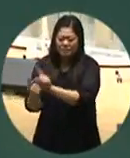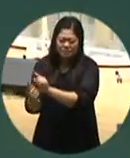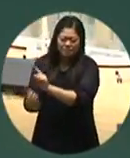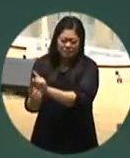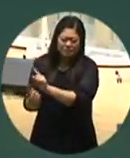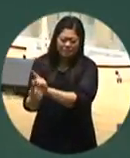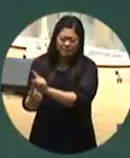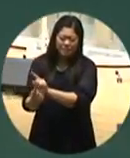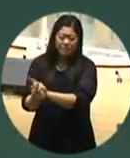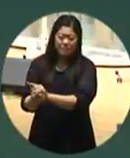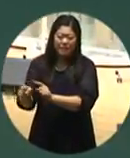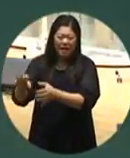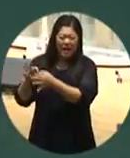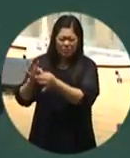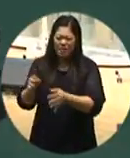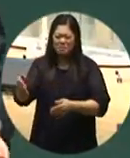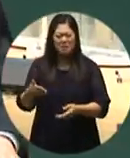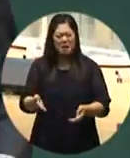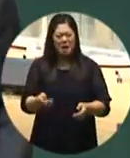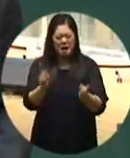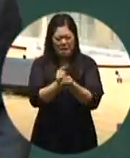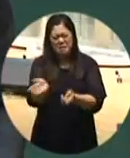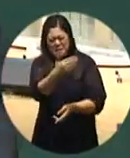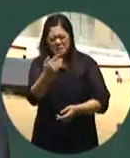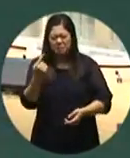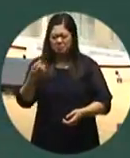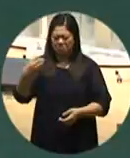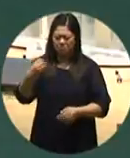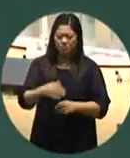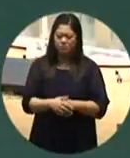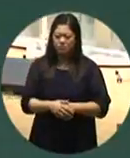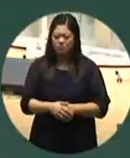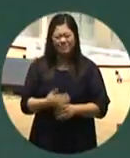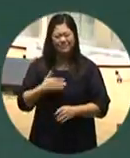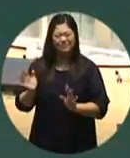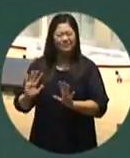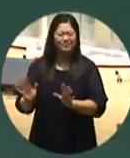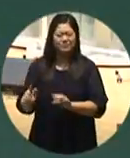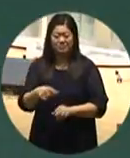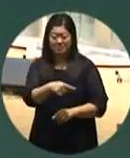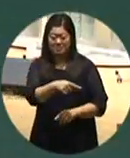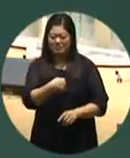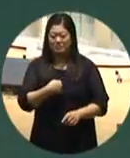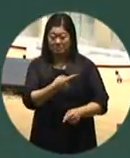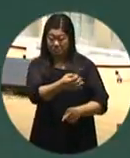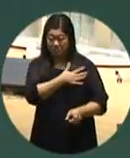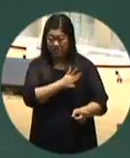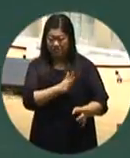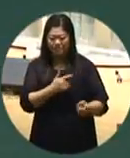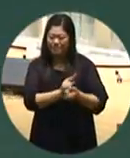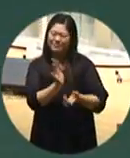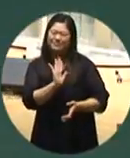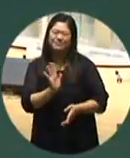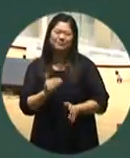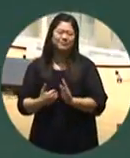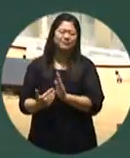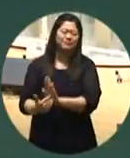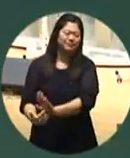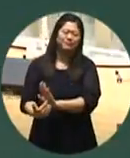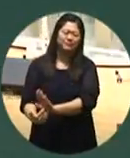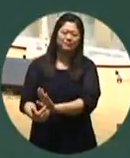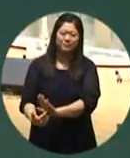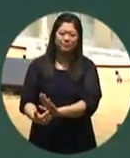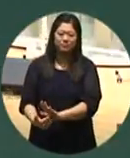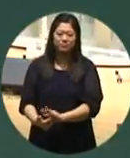had encouraged me to meet this one other person, very individual, was very rich, but till this day I have not met with that person. 왜냐 그러면 돈 많다고 내가 만나러